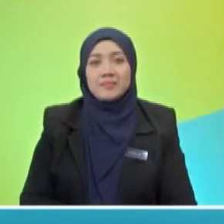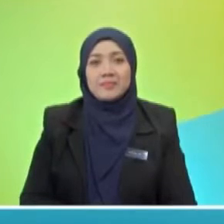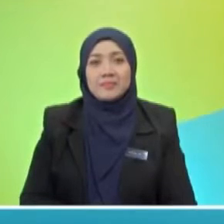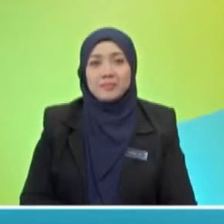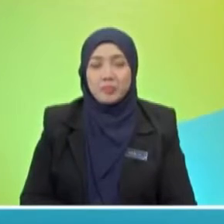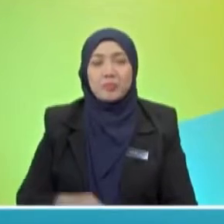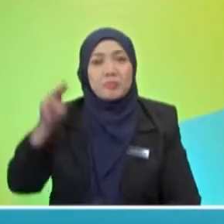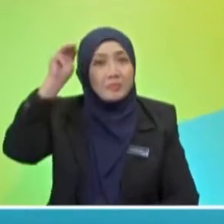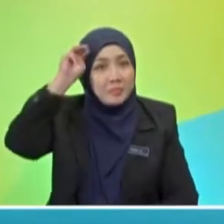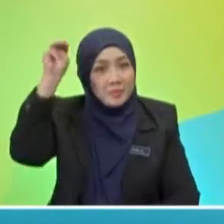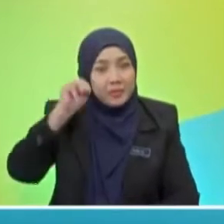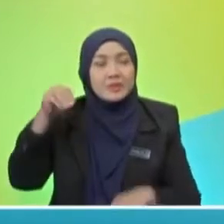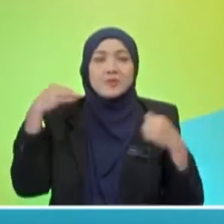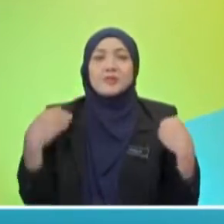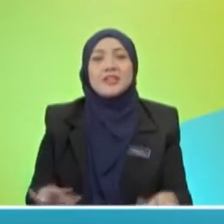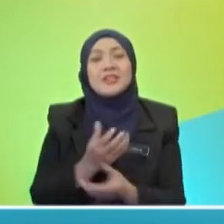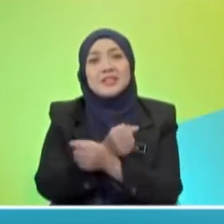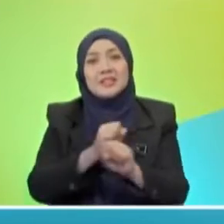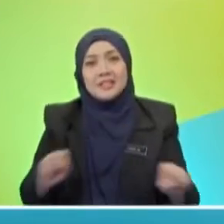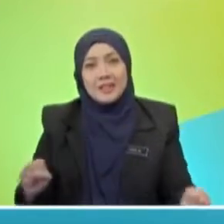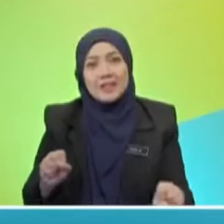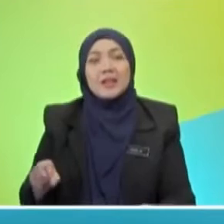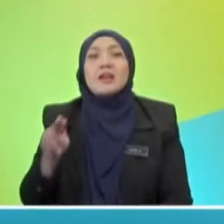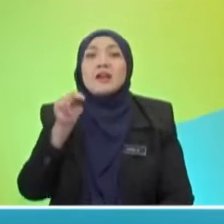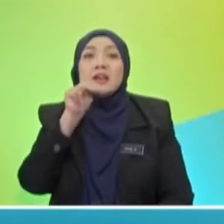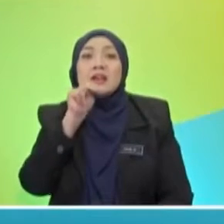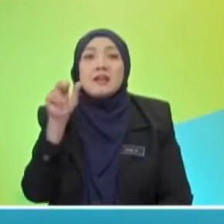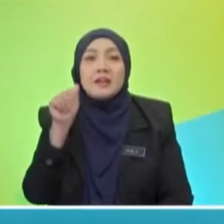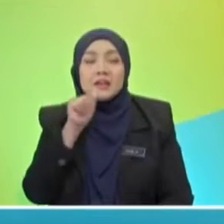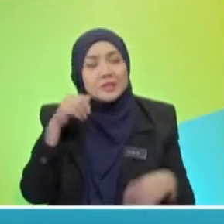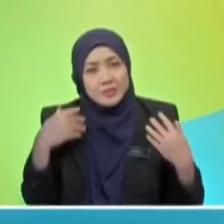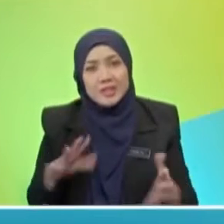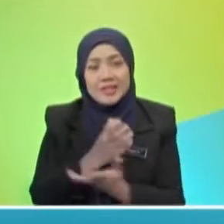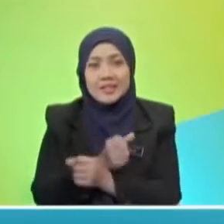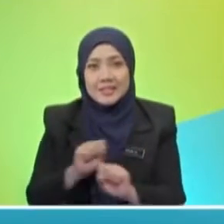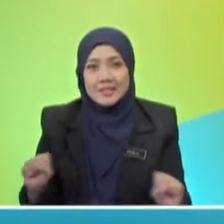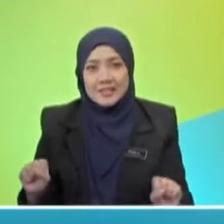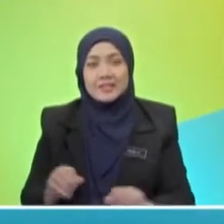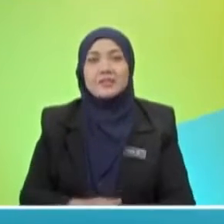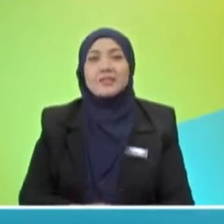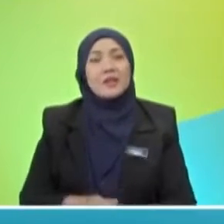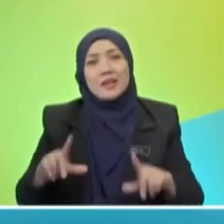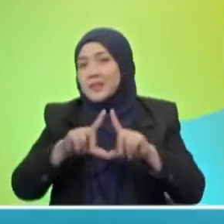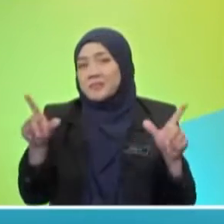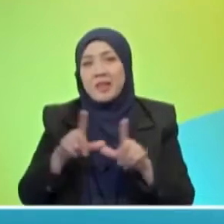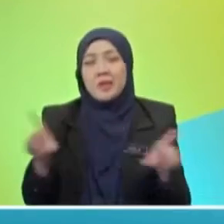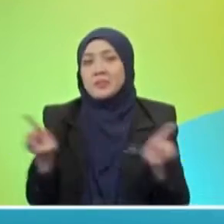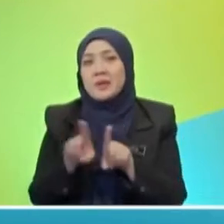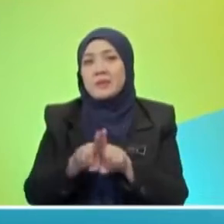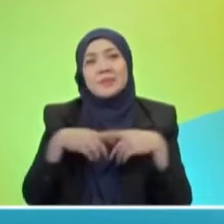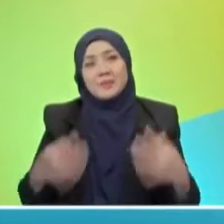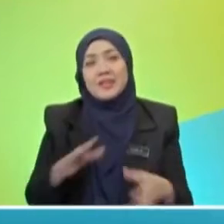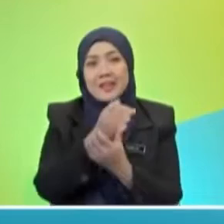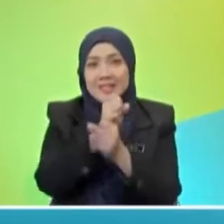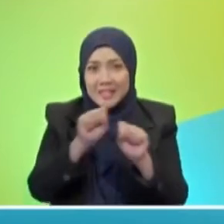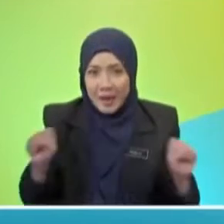dah siap. Nurul Aisyah dah siap. Baik. Walaupun nama Munzir, yang lain-lain pun dah siap. Bagus. Terbaik